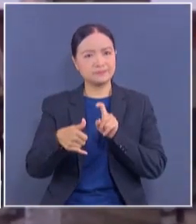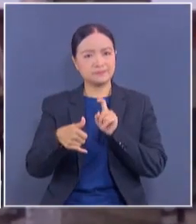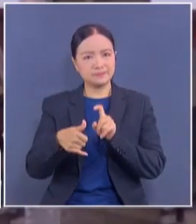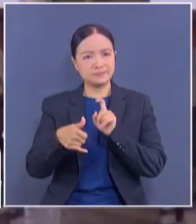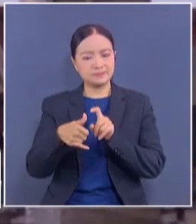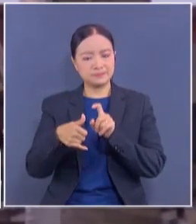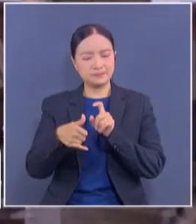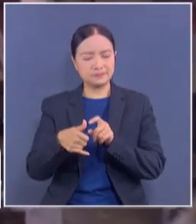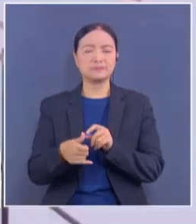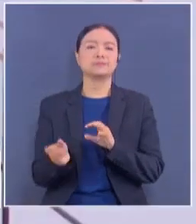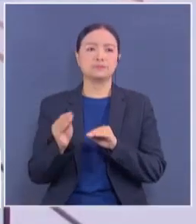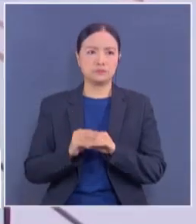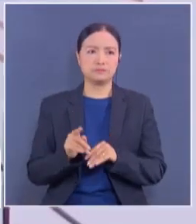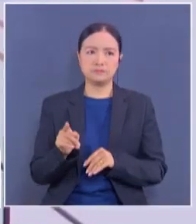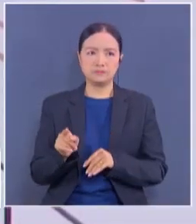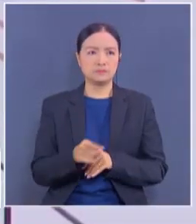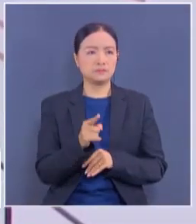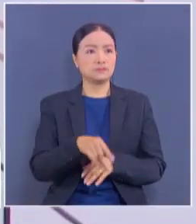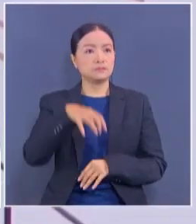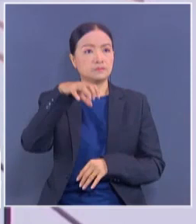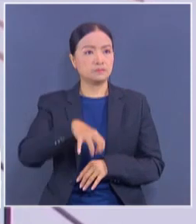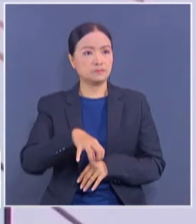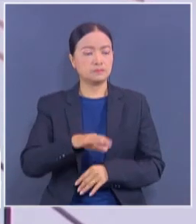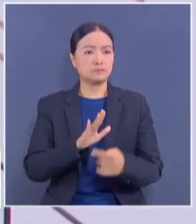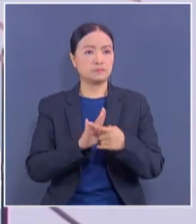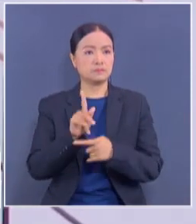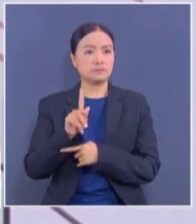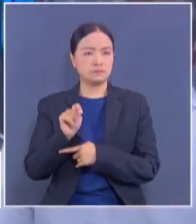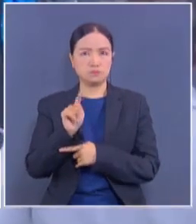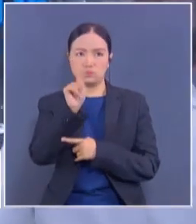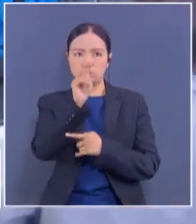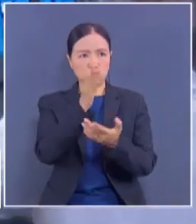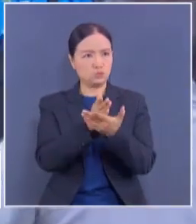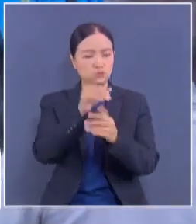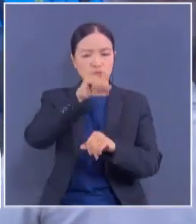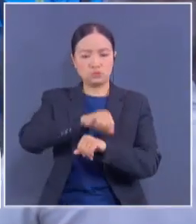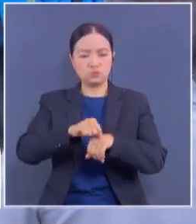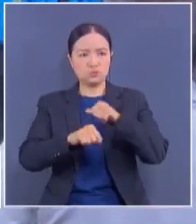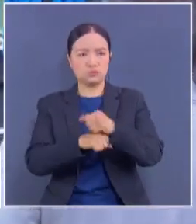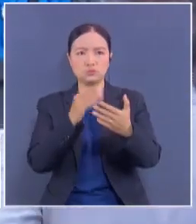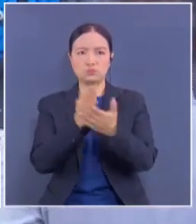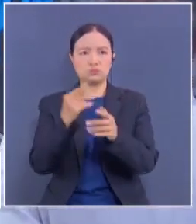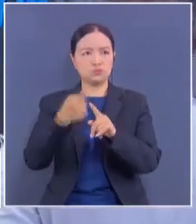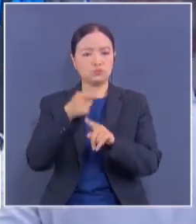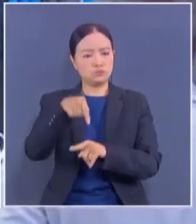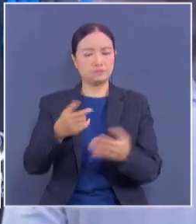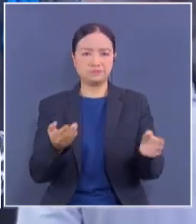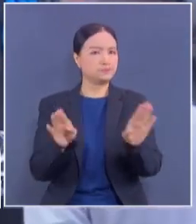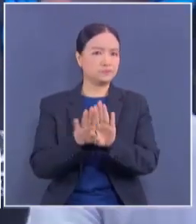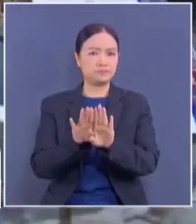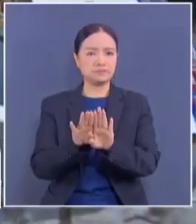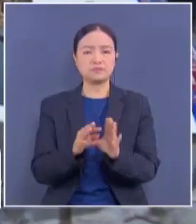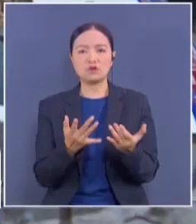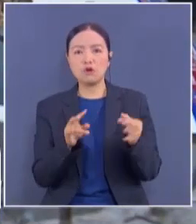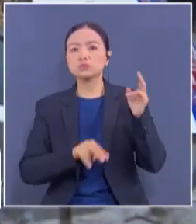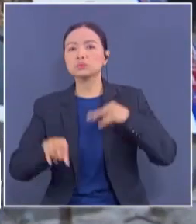กะสันนะคะพร้อมกับเสนอให้สำนักงานเขตมีคำสั่งยุติการก่อสร้างชั่วคราวโดยให้ปิดพื้นที่เอาไว้ก่อนนะคะเพื่อร